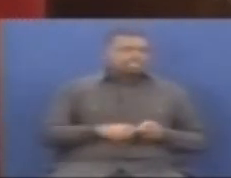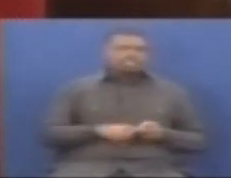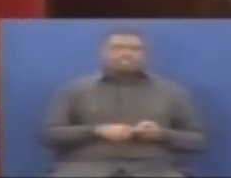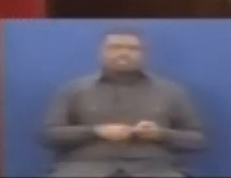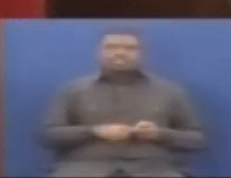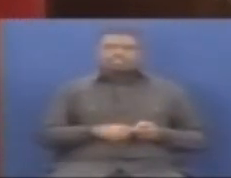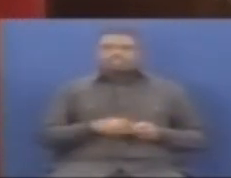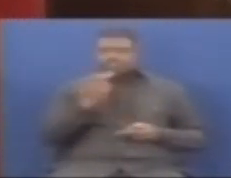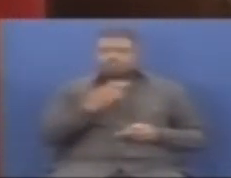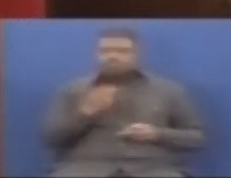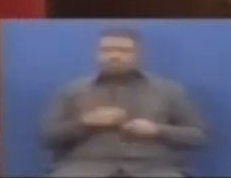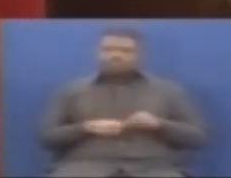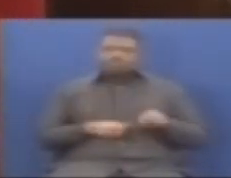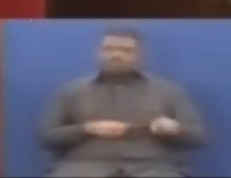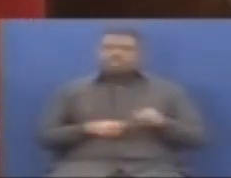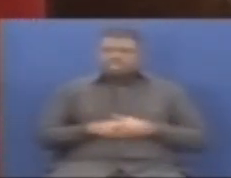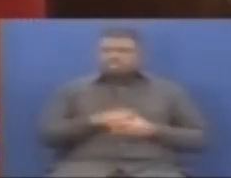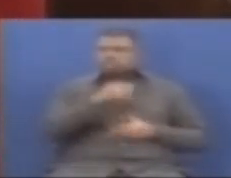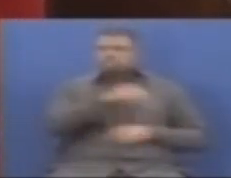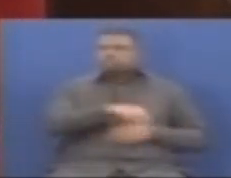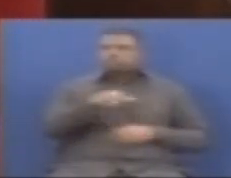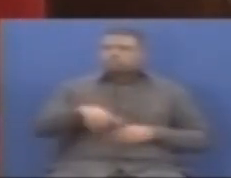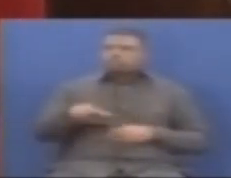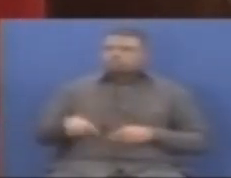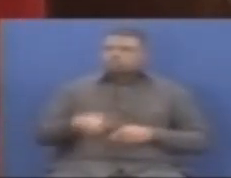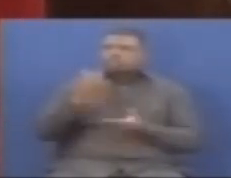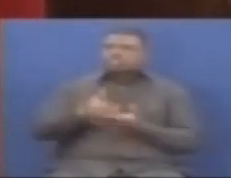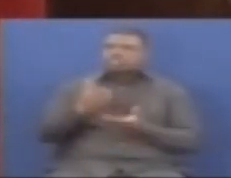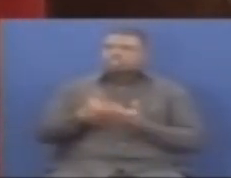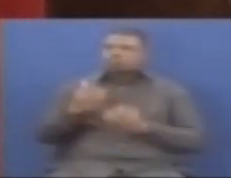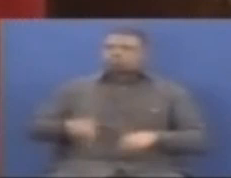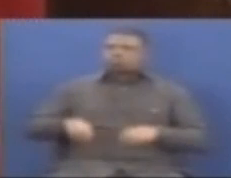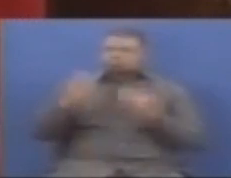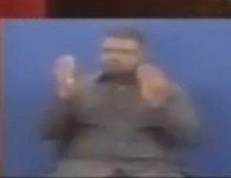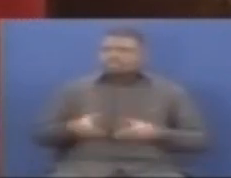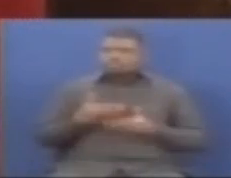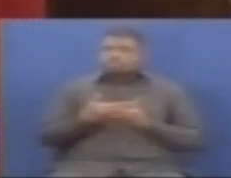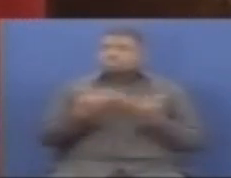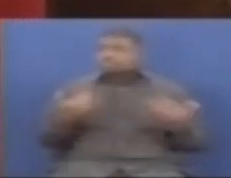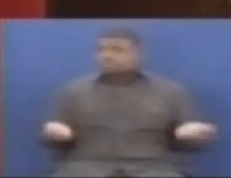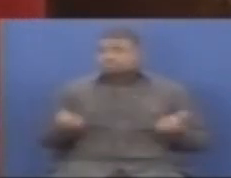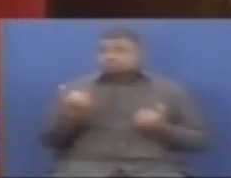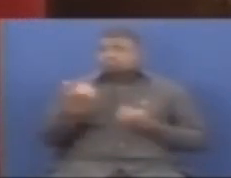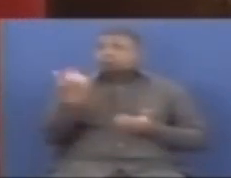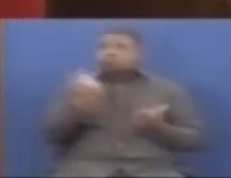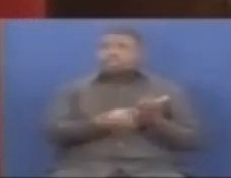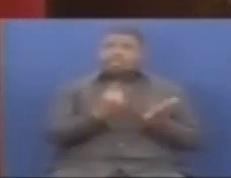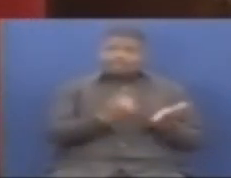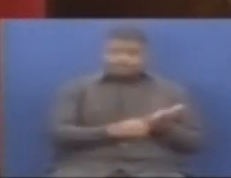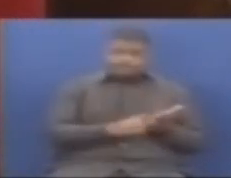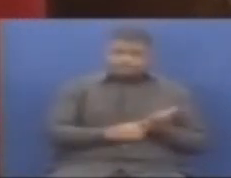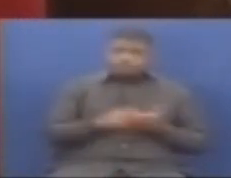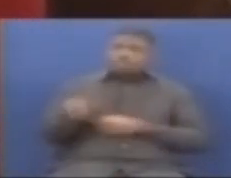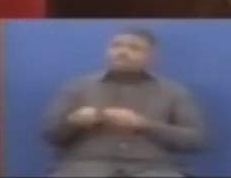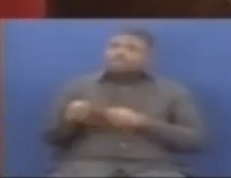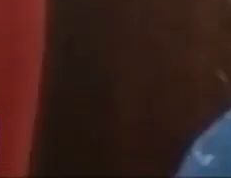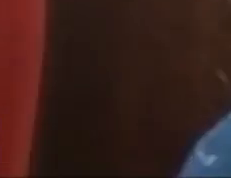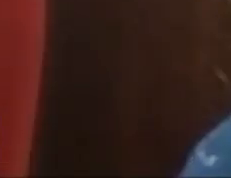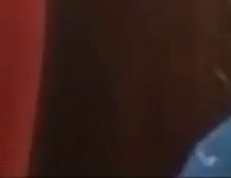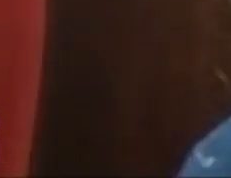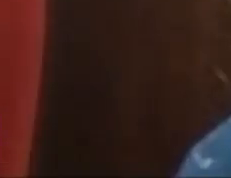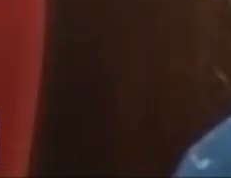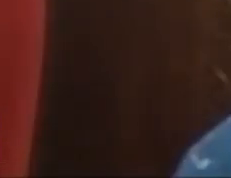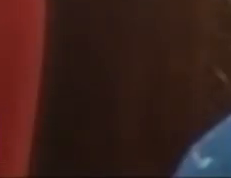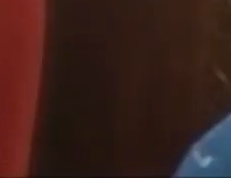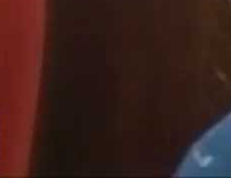Naibu Spika. Napenda kujibu swali la nyongeza la Mheshimiwa Kiula kama ifuatavyo. Kwanza nimpongeze yeye